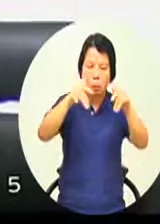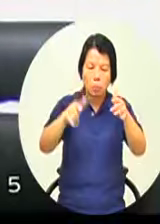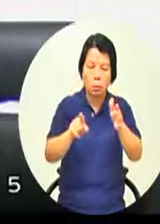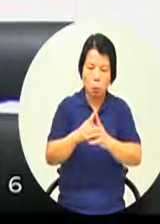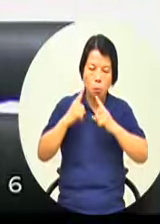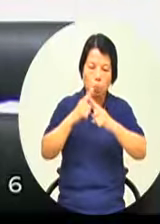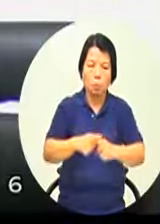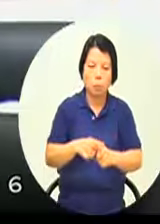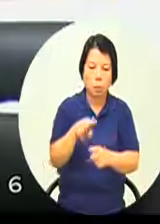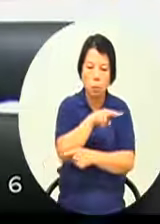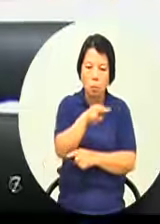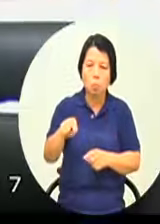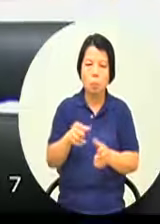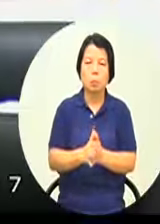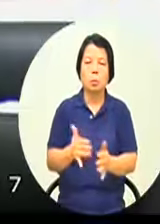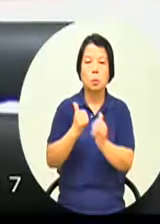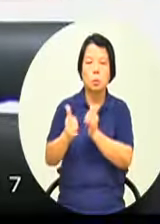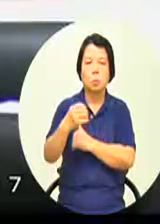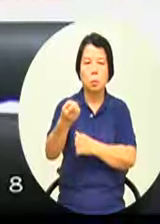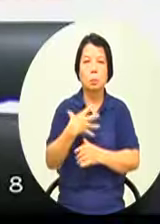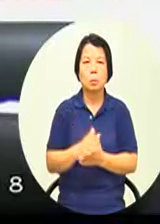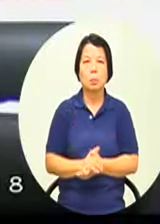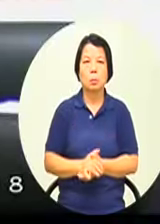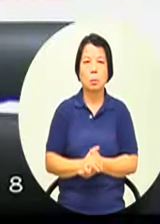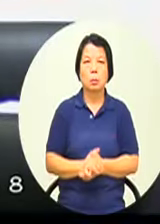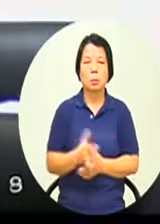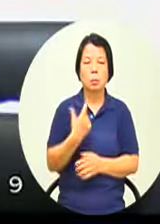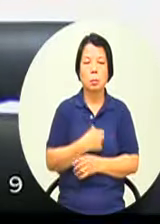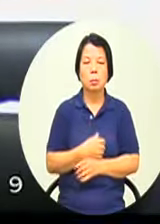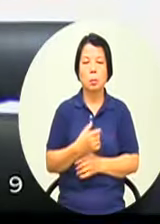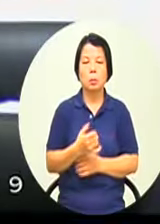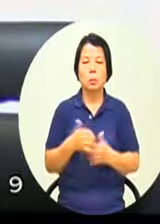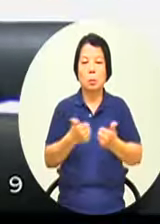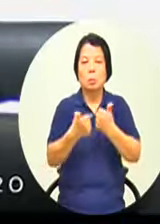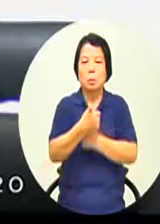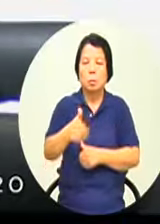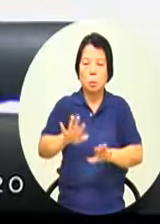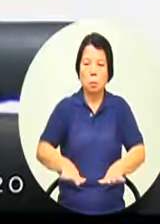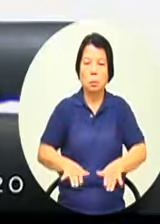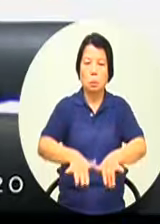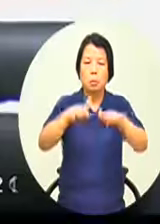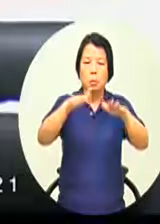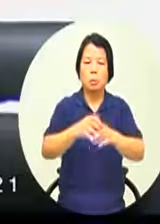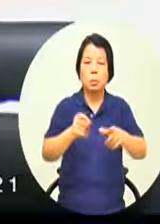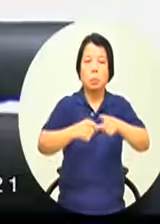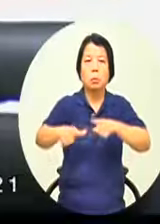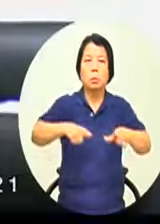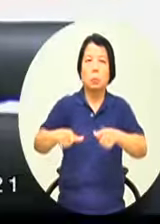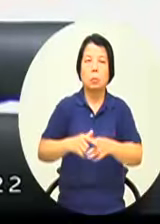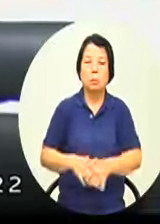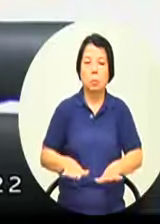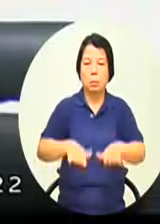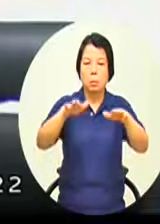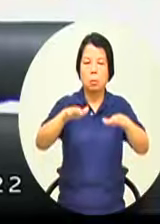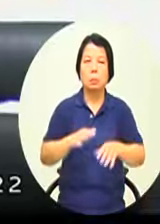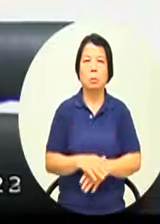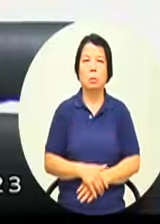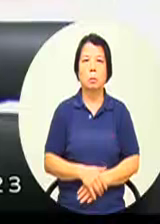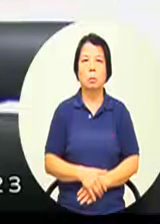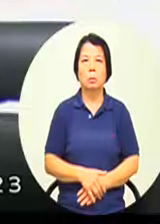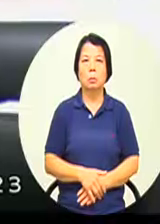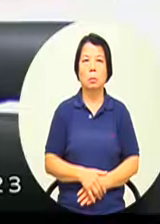看，因为有居民跟我说，没啊议员，淹水，公园边啊淹水，